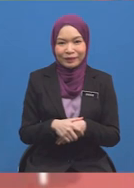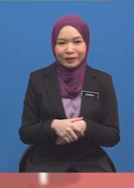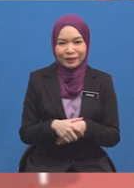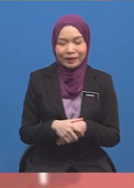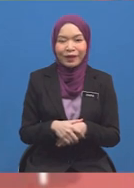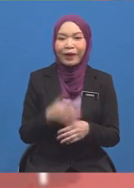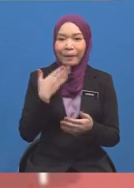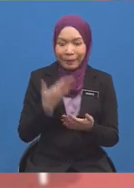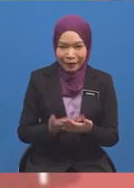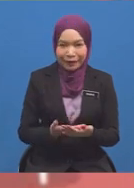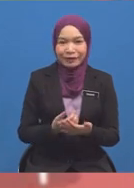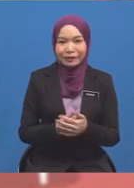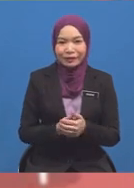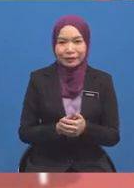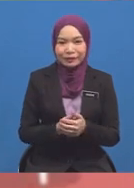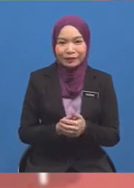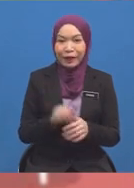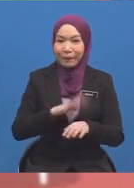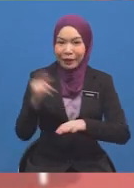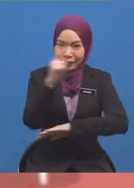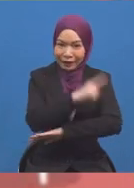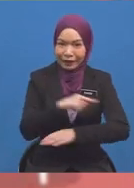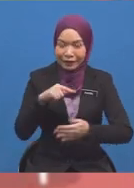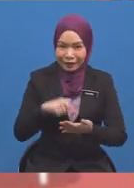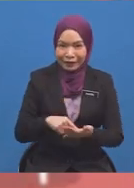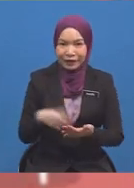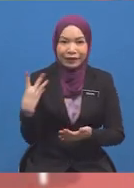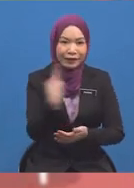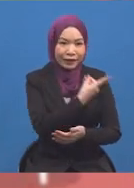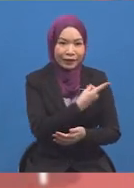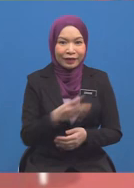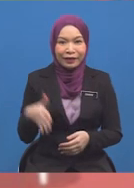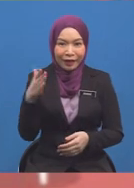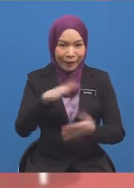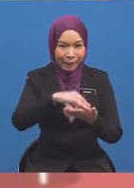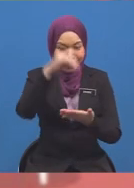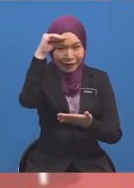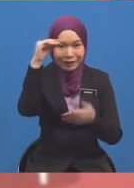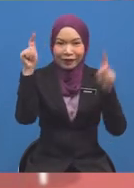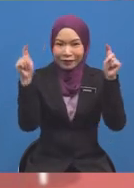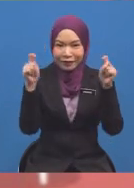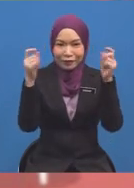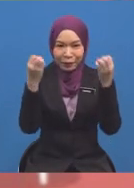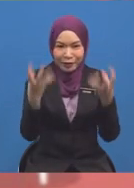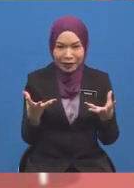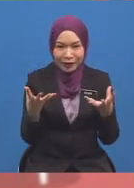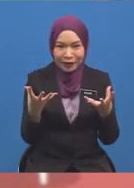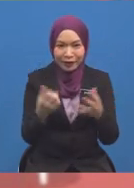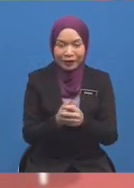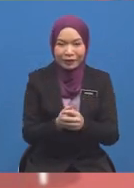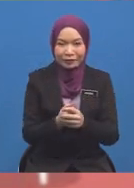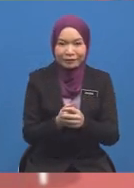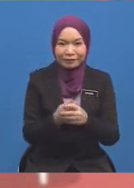baila pada hari ini kita akan belajar tajuk pecahan operasi